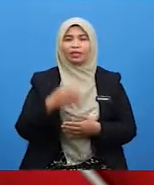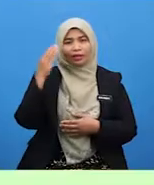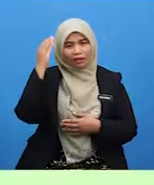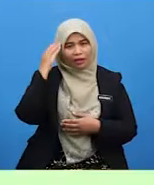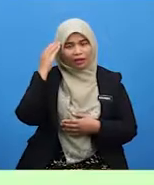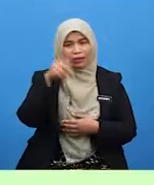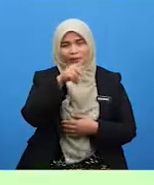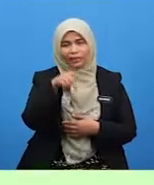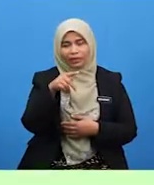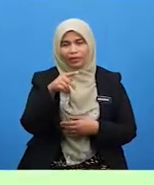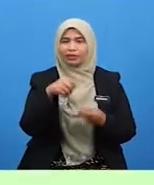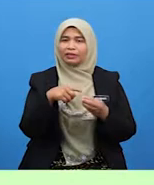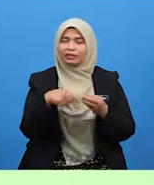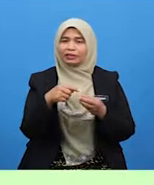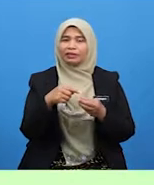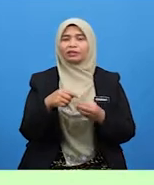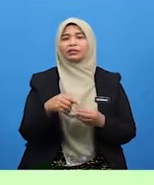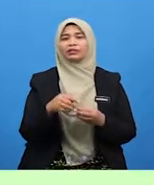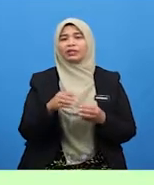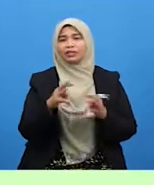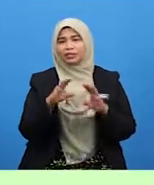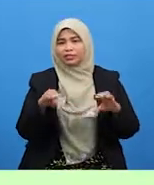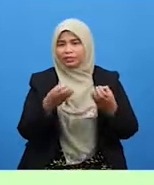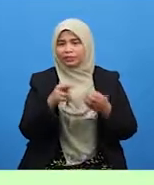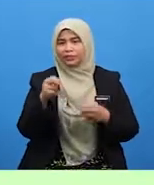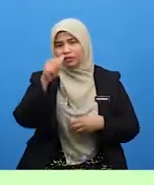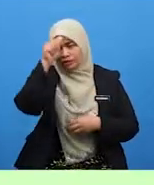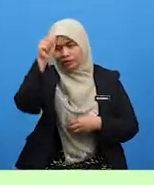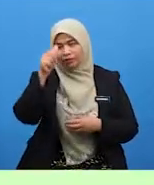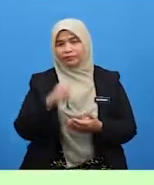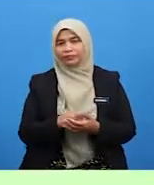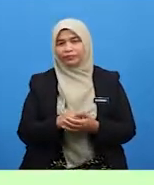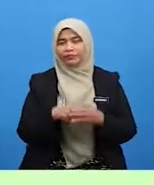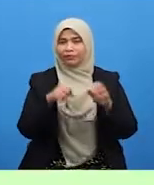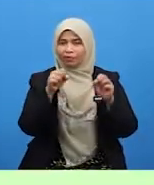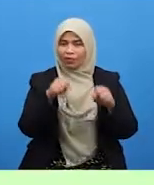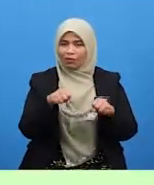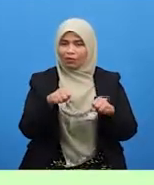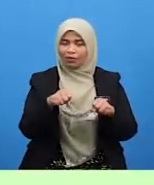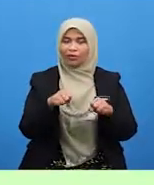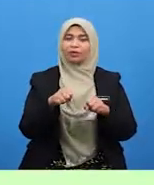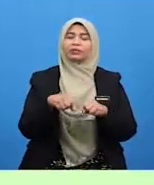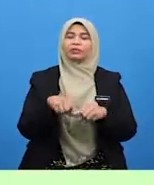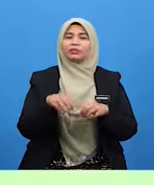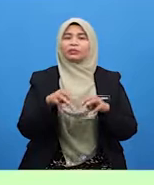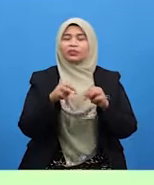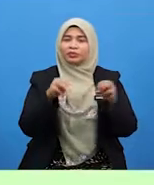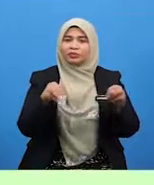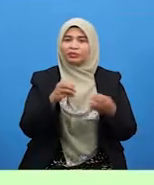tahukah tentang makhluk-makhluk ciptaan Allah? Boleh murid-murid berikan contoh kepada